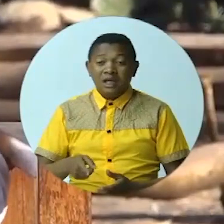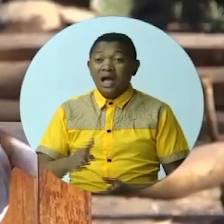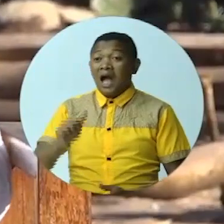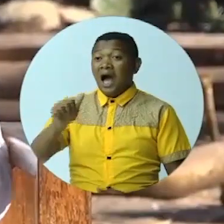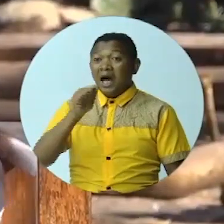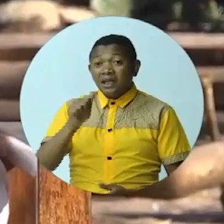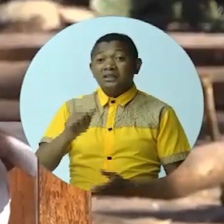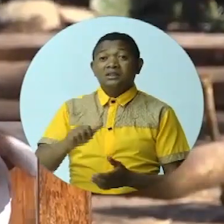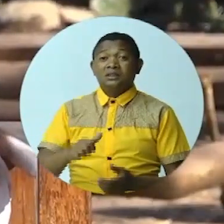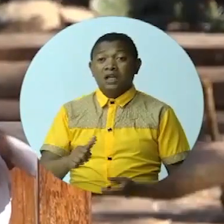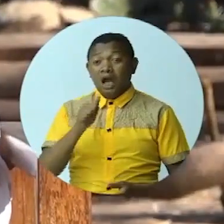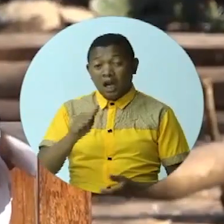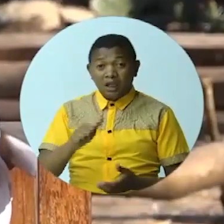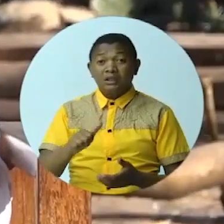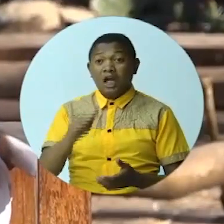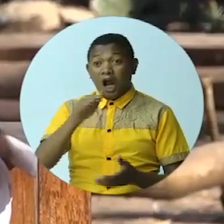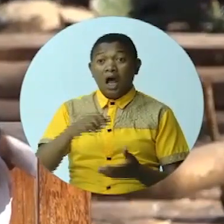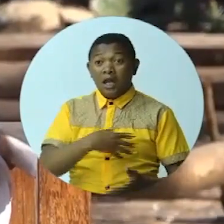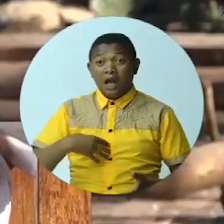misy ihany koa mandrarety